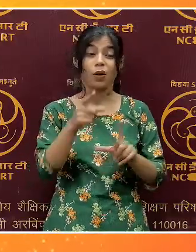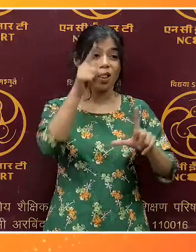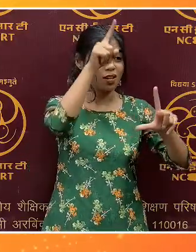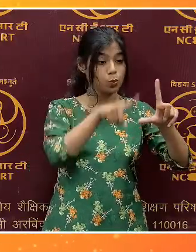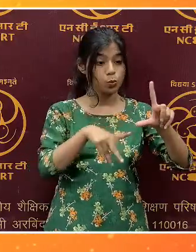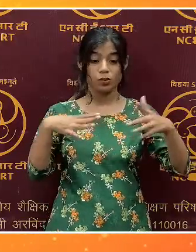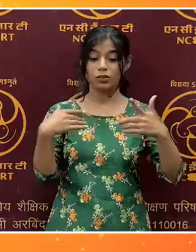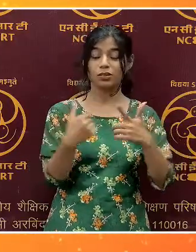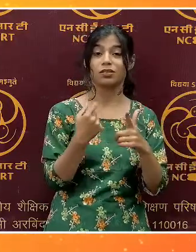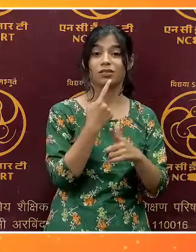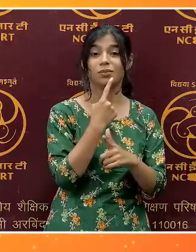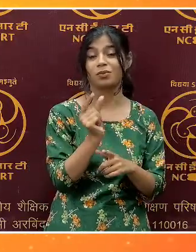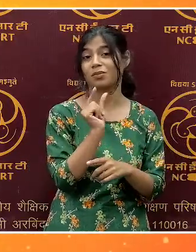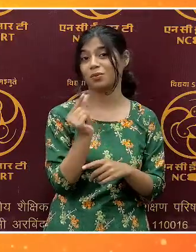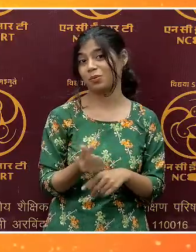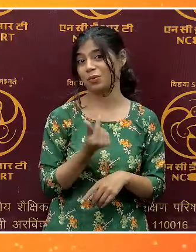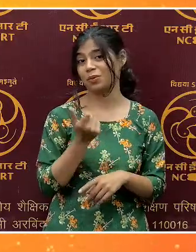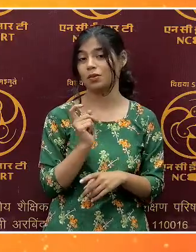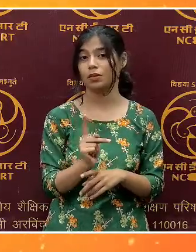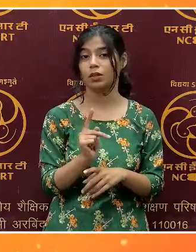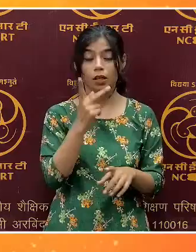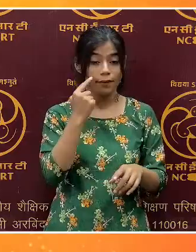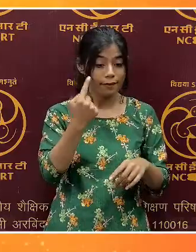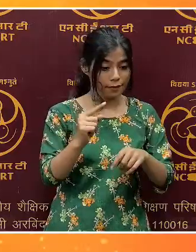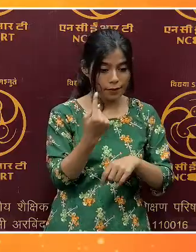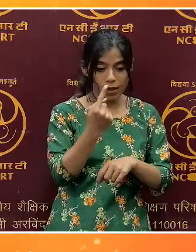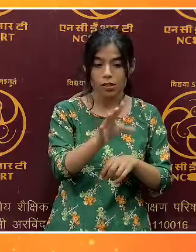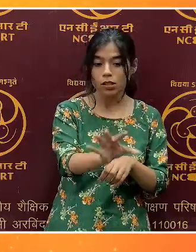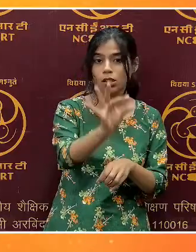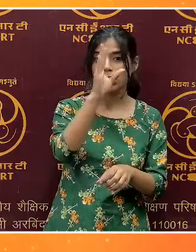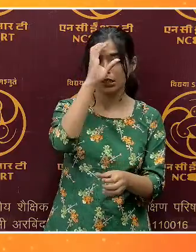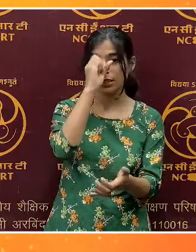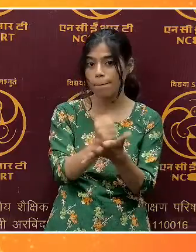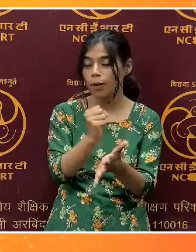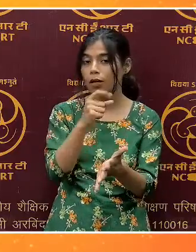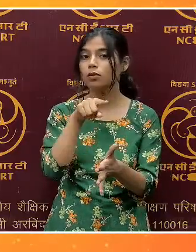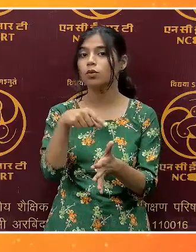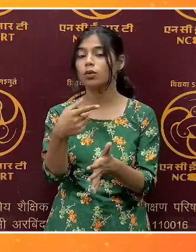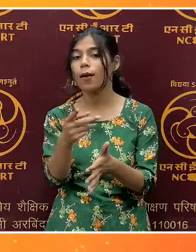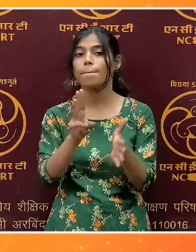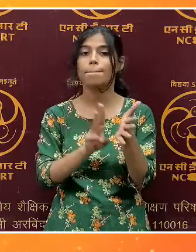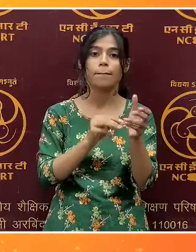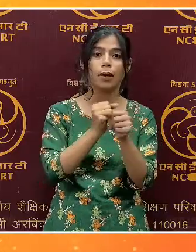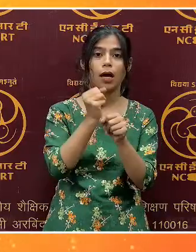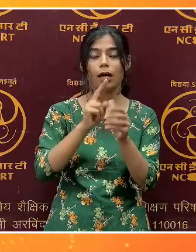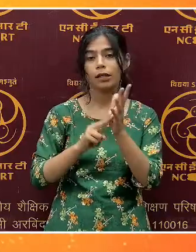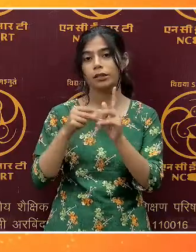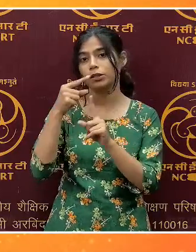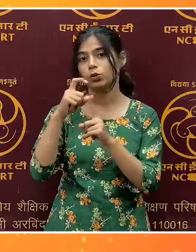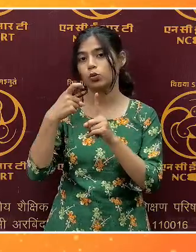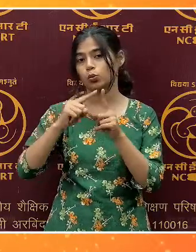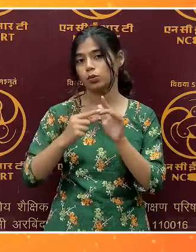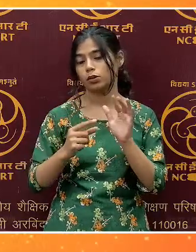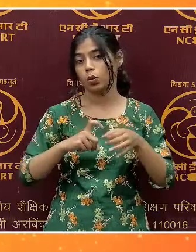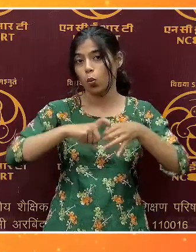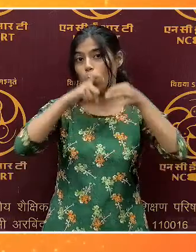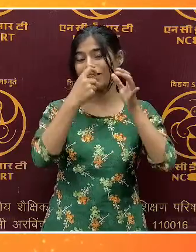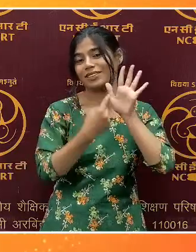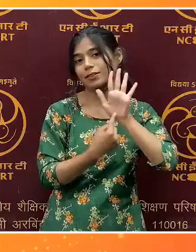So, it has to be chosen depending on magnitude of the quantity जी. being represented. right right